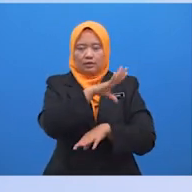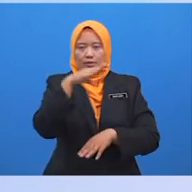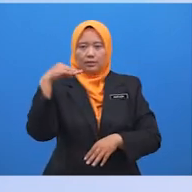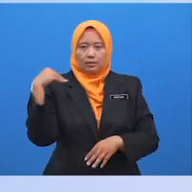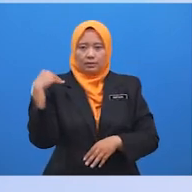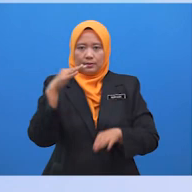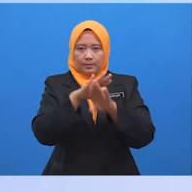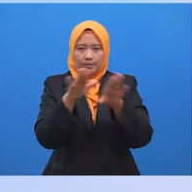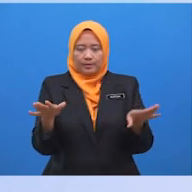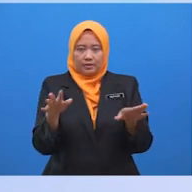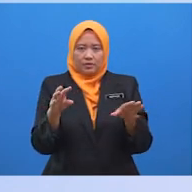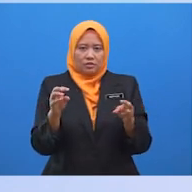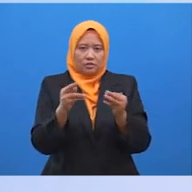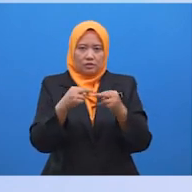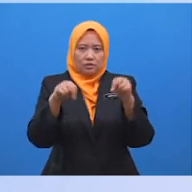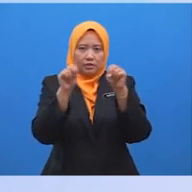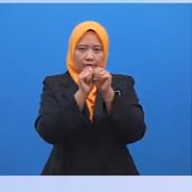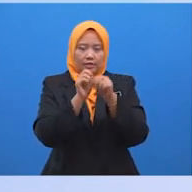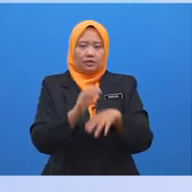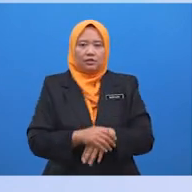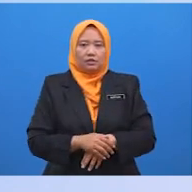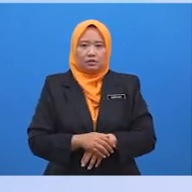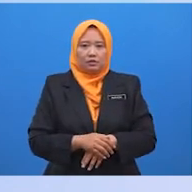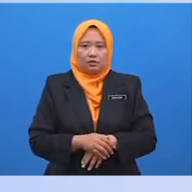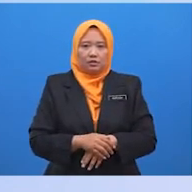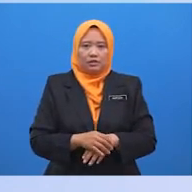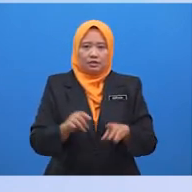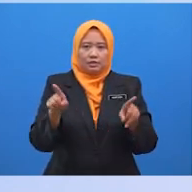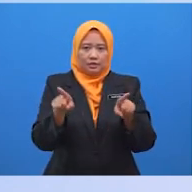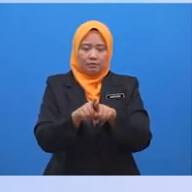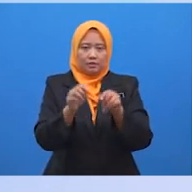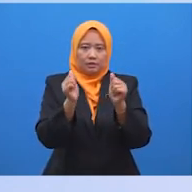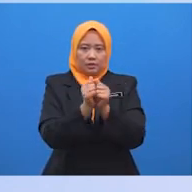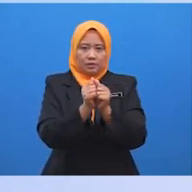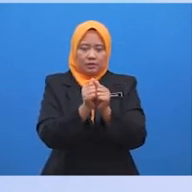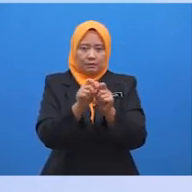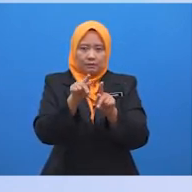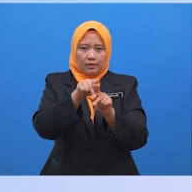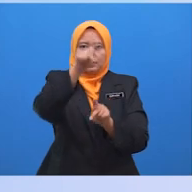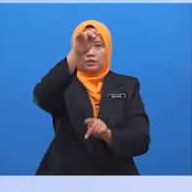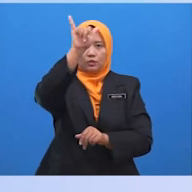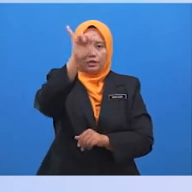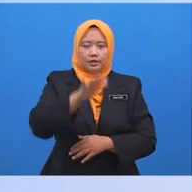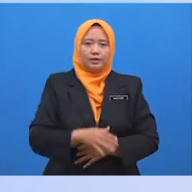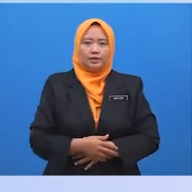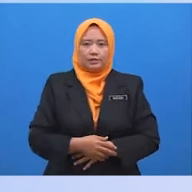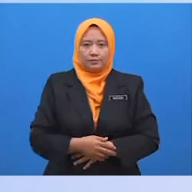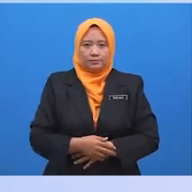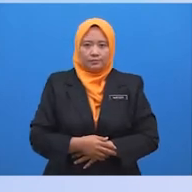tertakrif kerana garis lurus ini selari dengan paksi Y. Soalan